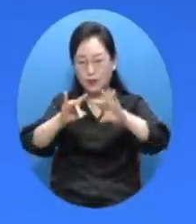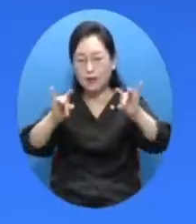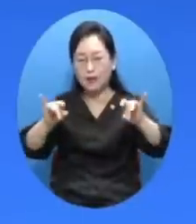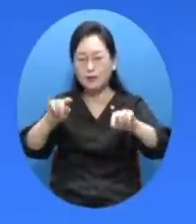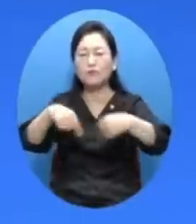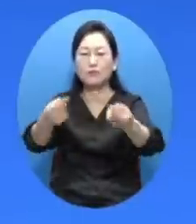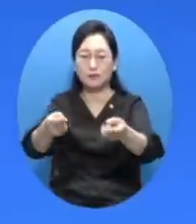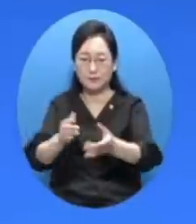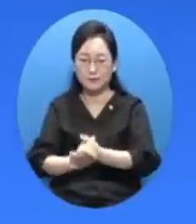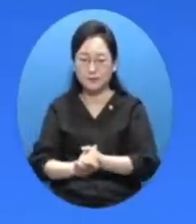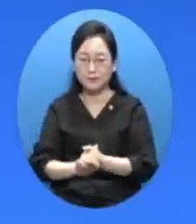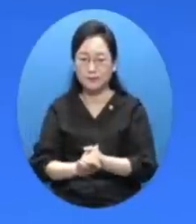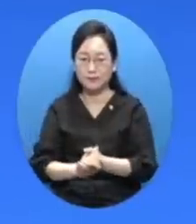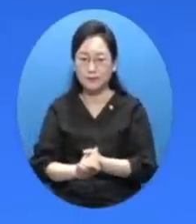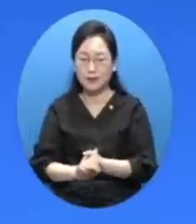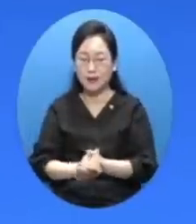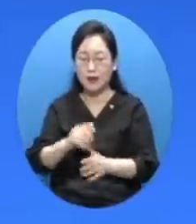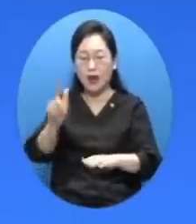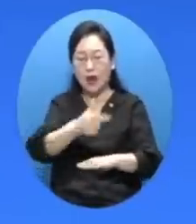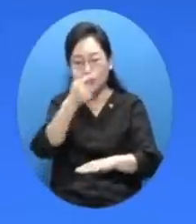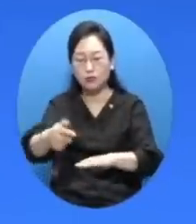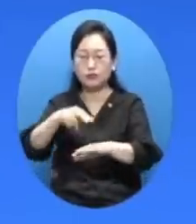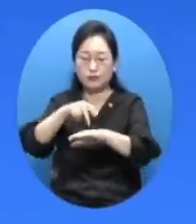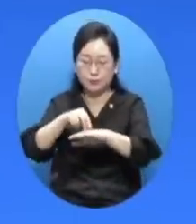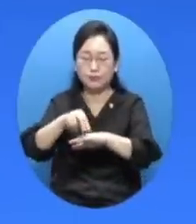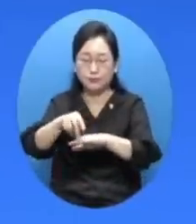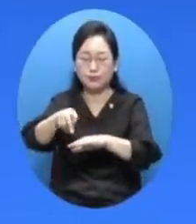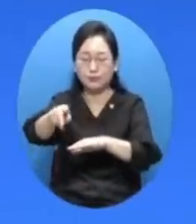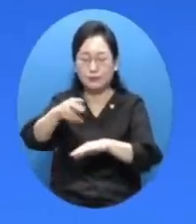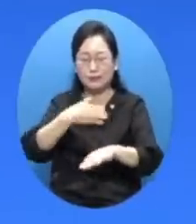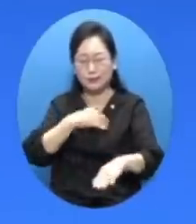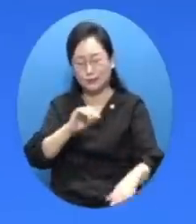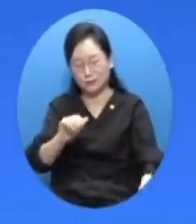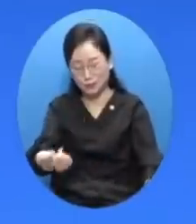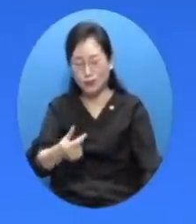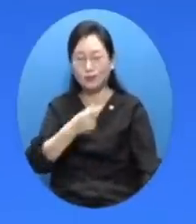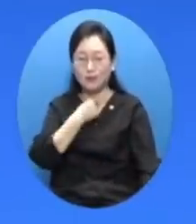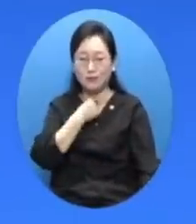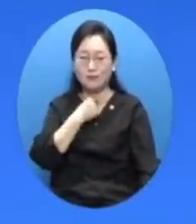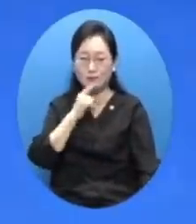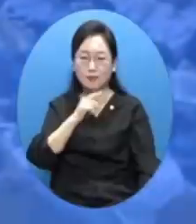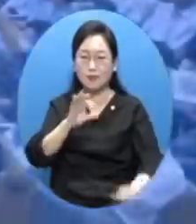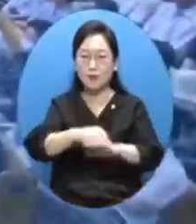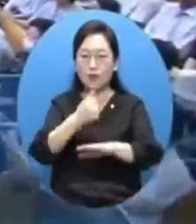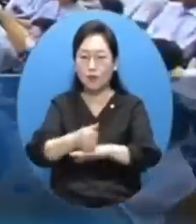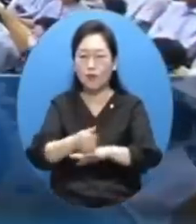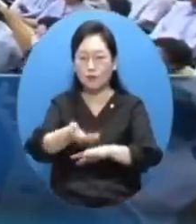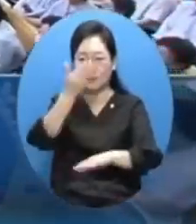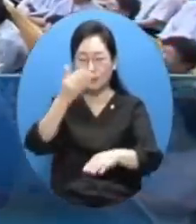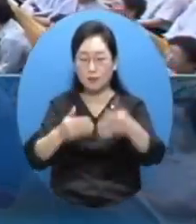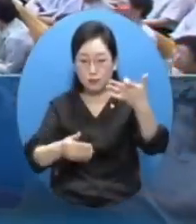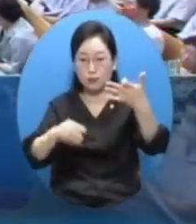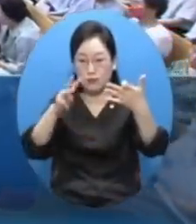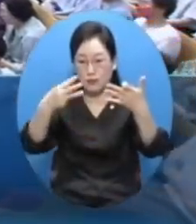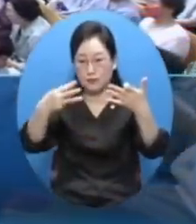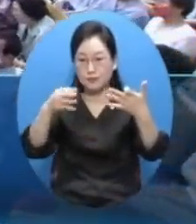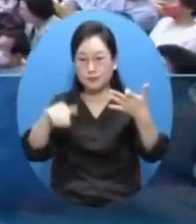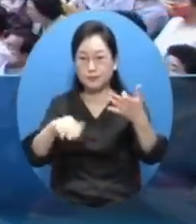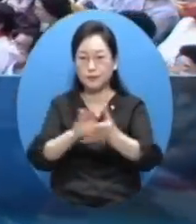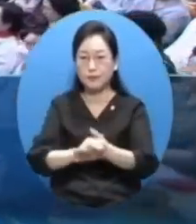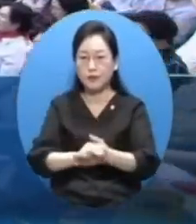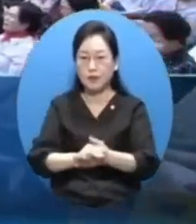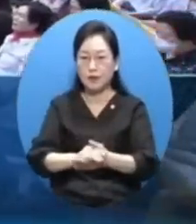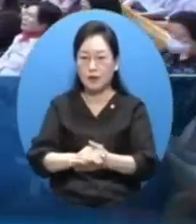광야길로 하룻길을 들어가서 자신이 죽기를 원했습니다. 열왕기상 19장 3절 4절을 설명합니다. 그가 이 영역표를